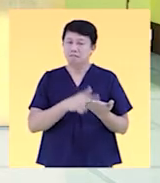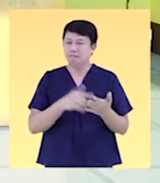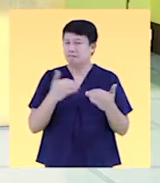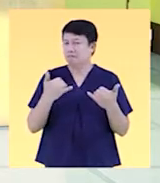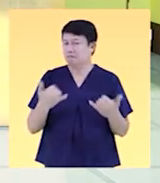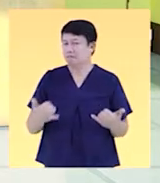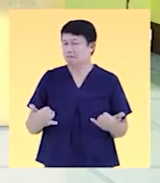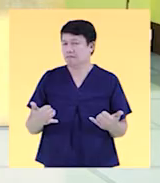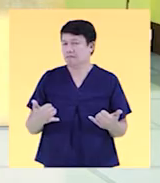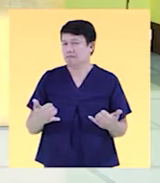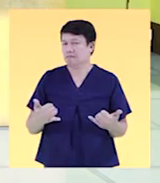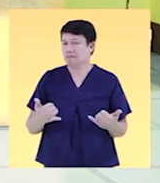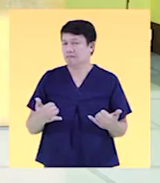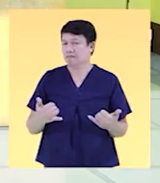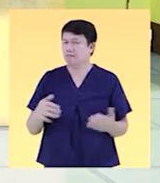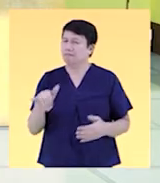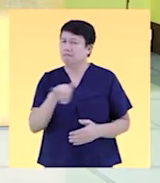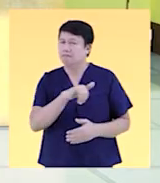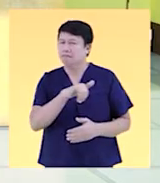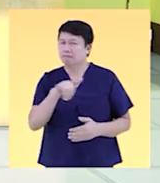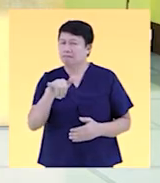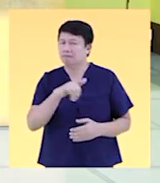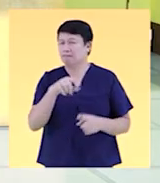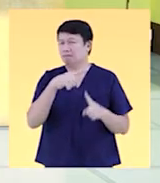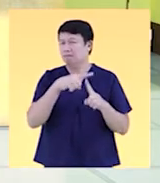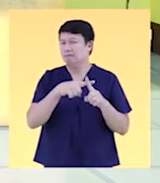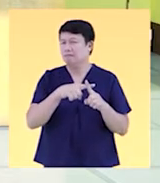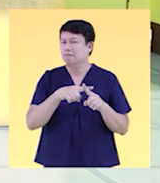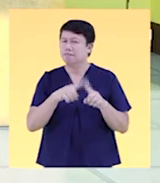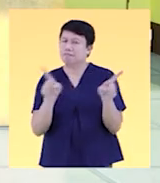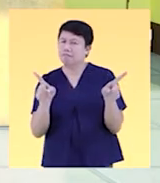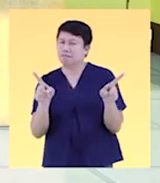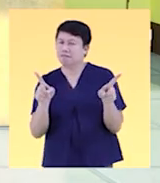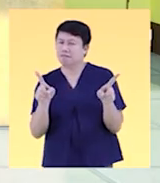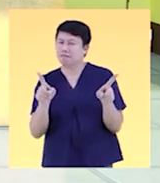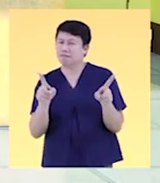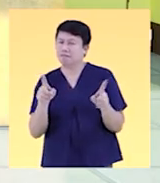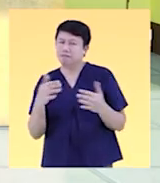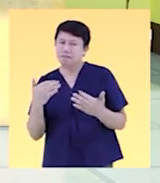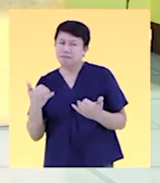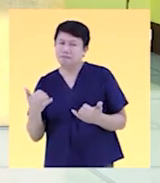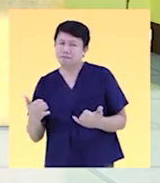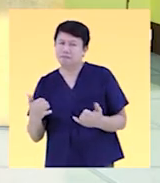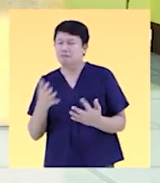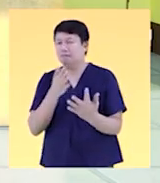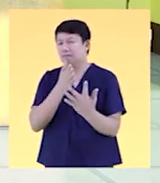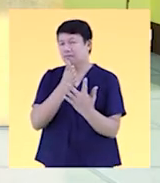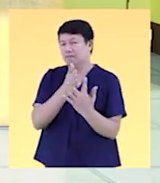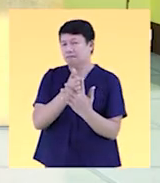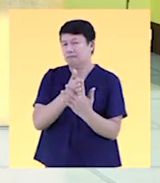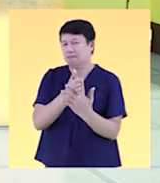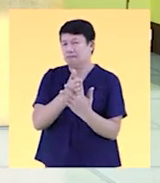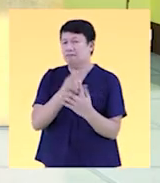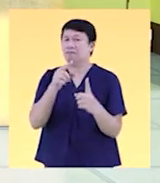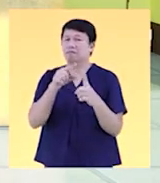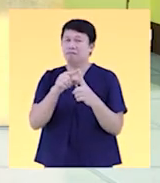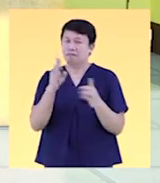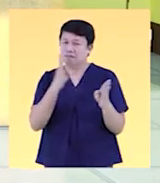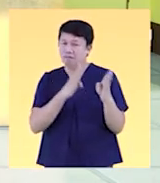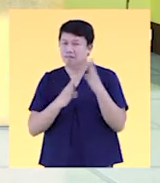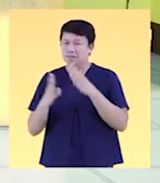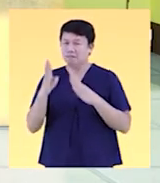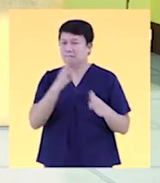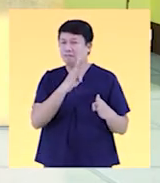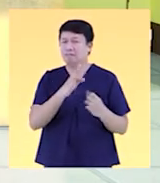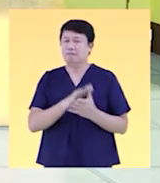aralin po ngayon ay katulad din ng addition, ngunit ito po ay sa pamamagitan ng